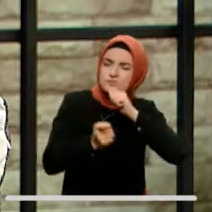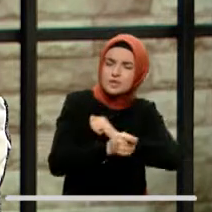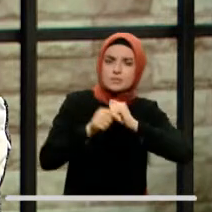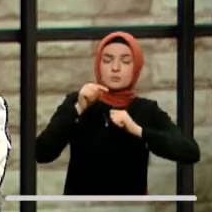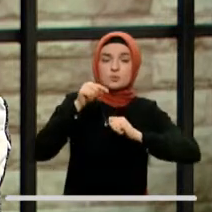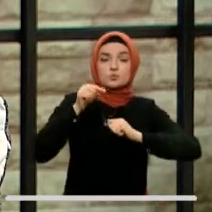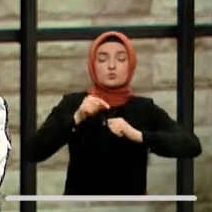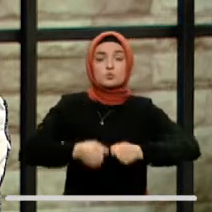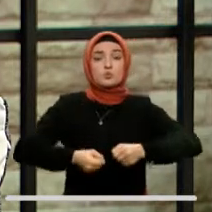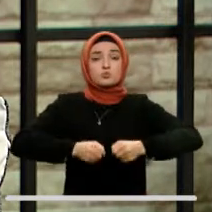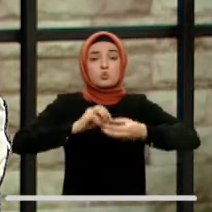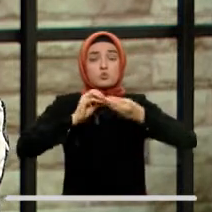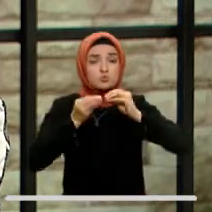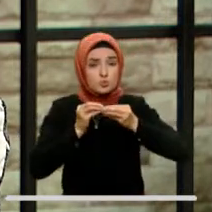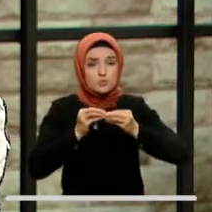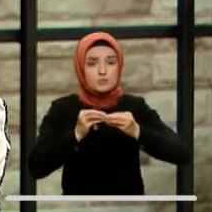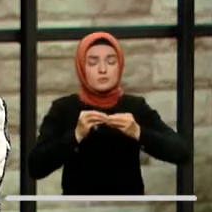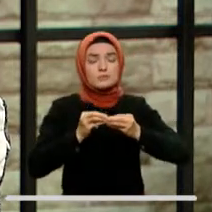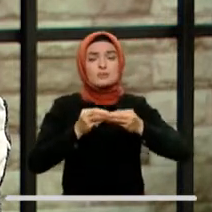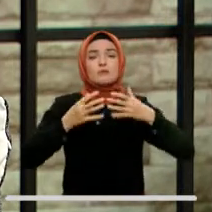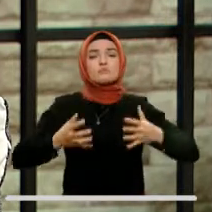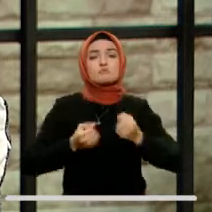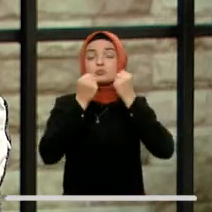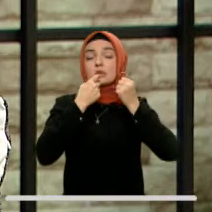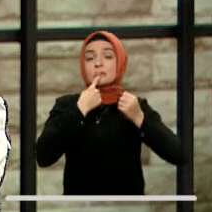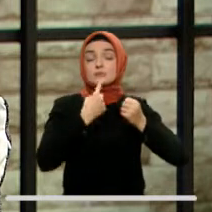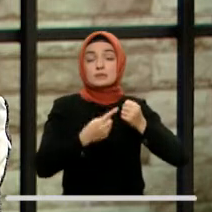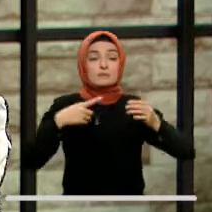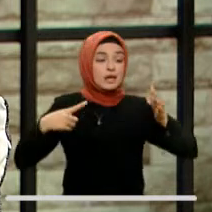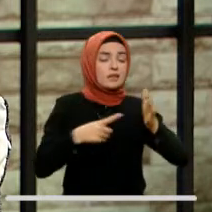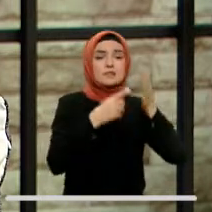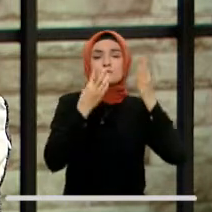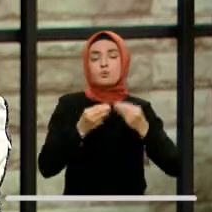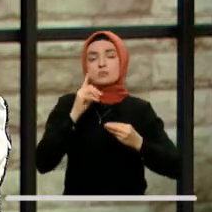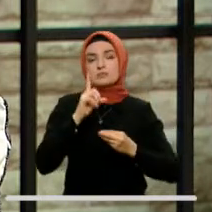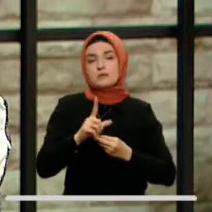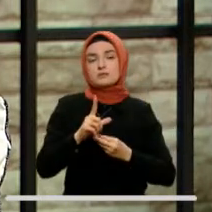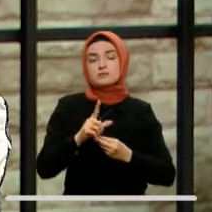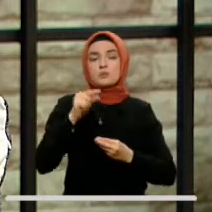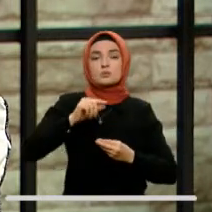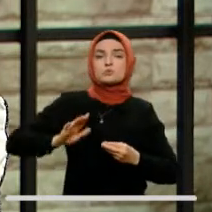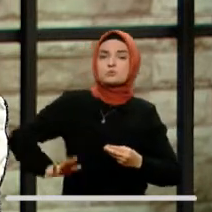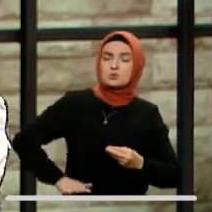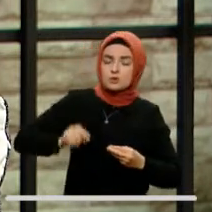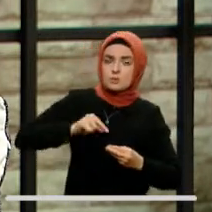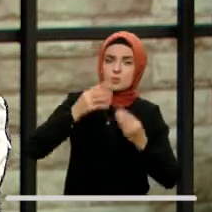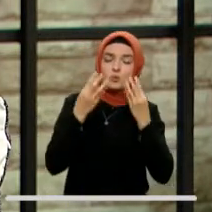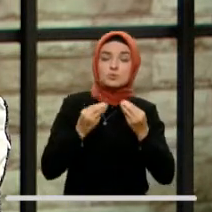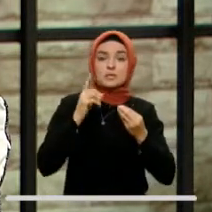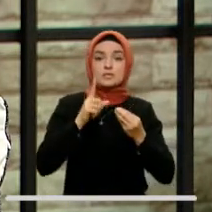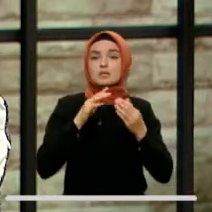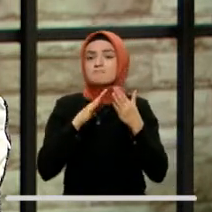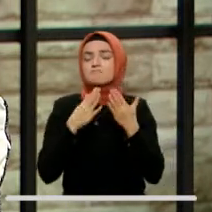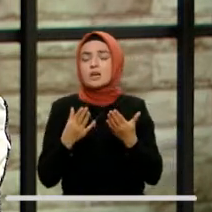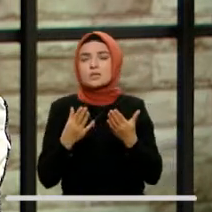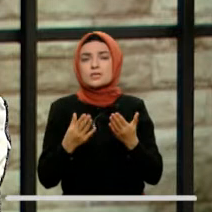Şu kilo probleminden kalıcı kurtulayım. Benim hedefim bu olmalı. Yetişkinde de bu olmalı. Evet. Çocukta da bu olmalı. hangimiz